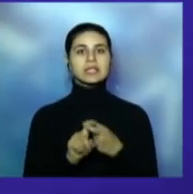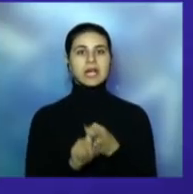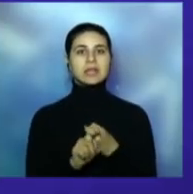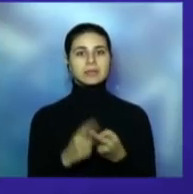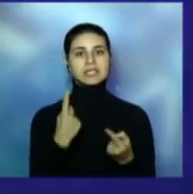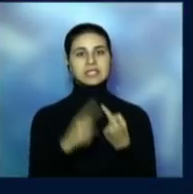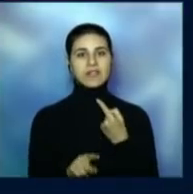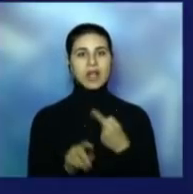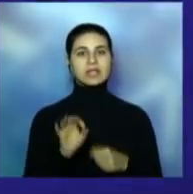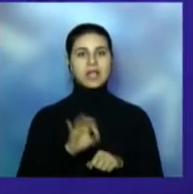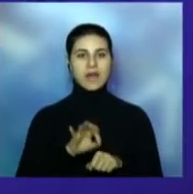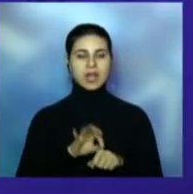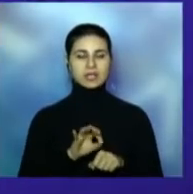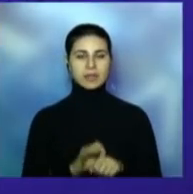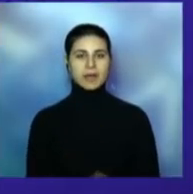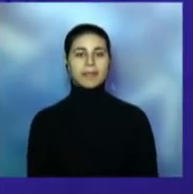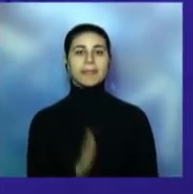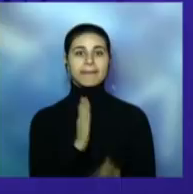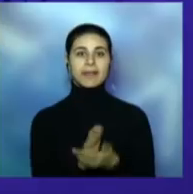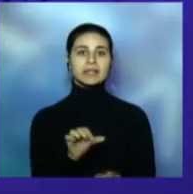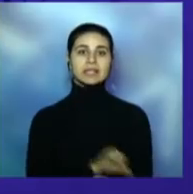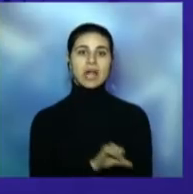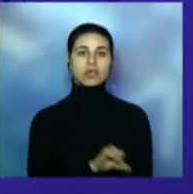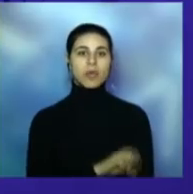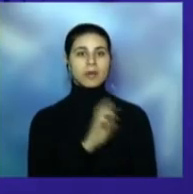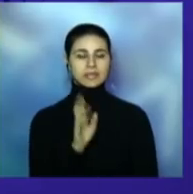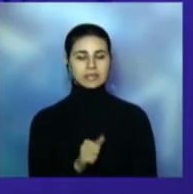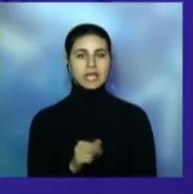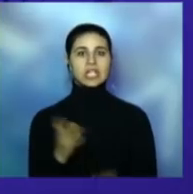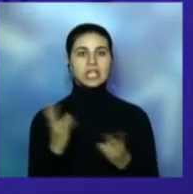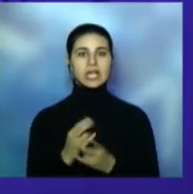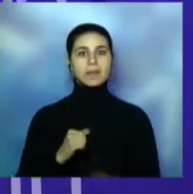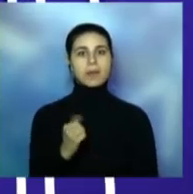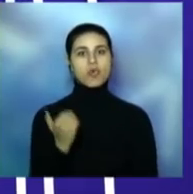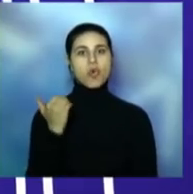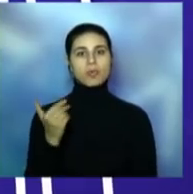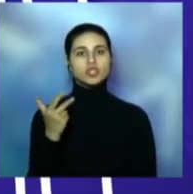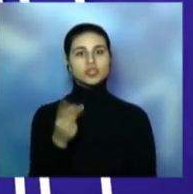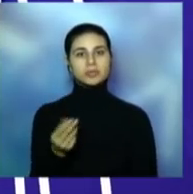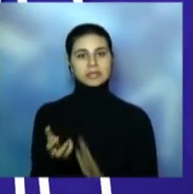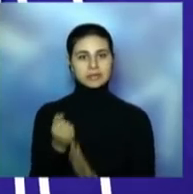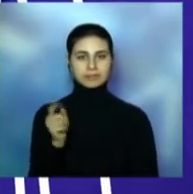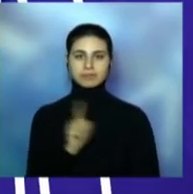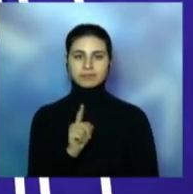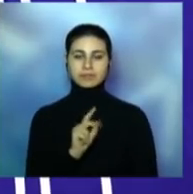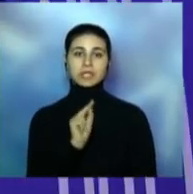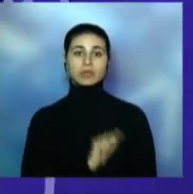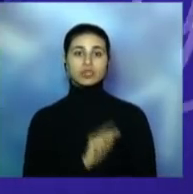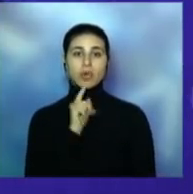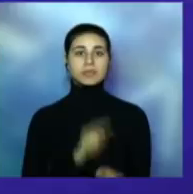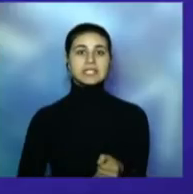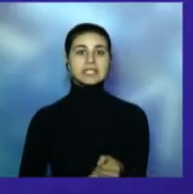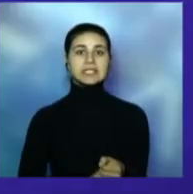გადამდების სხვა დაავადება. ხართ ნარკომანი და იყენებთ მეგობრობის შპრიცებს. მუშაობთ სისხლთან ან